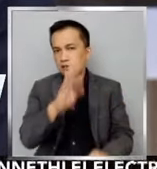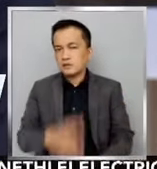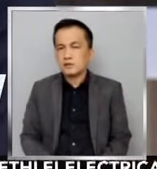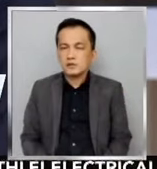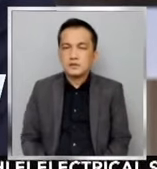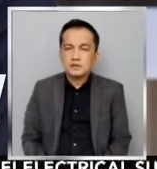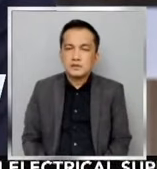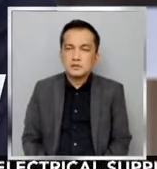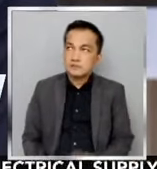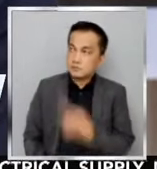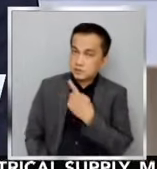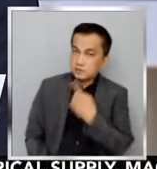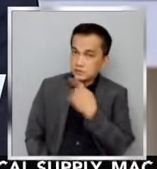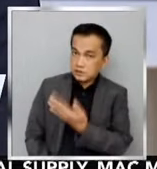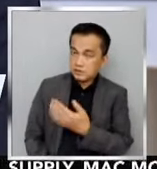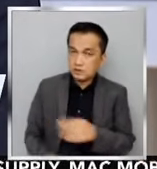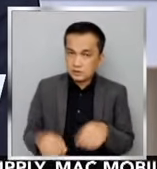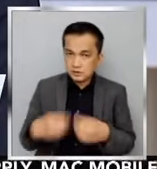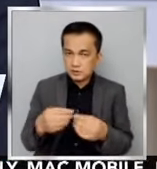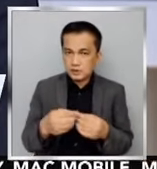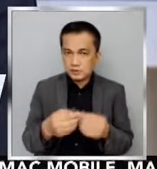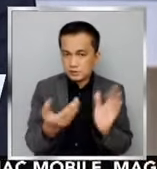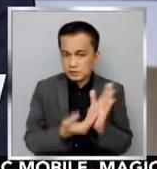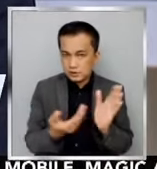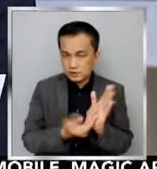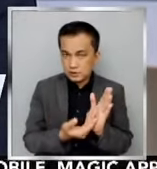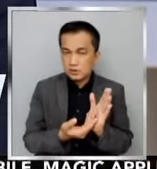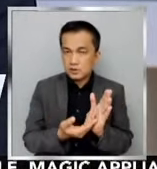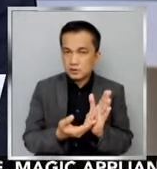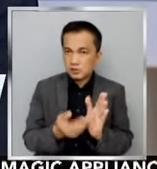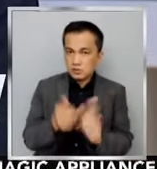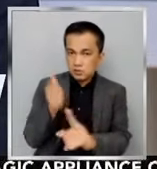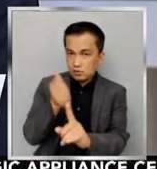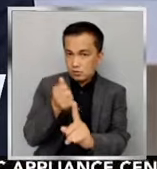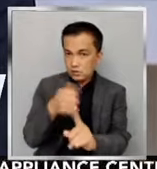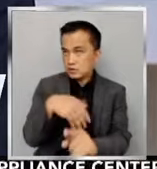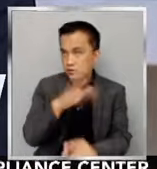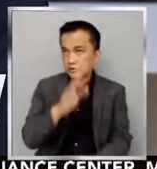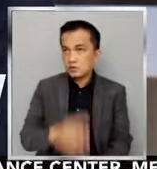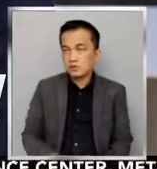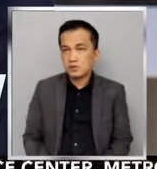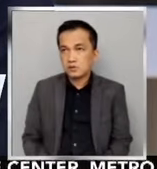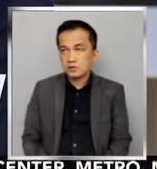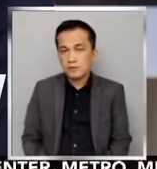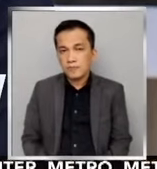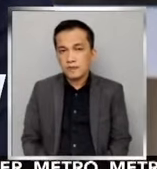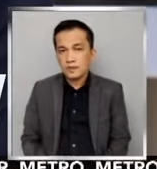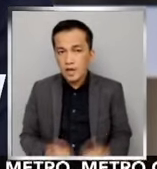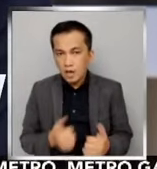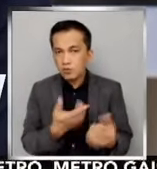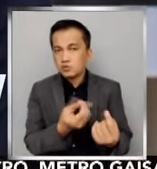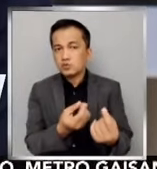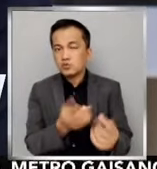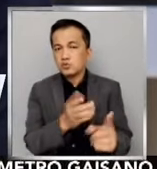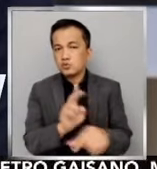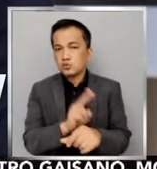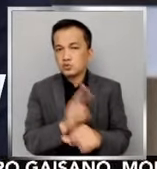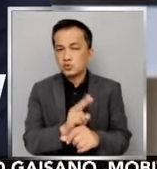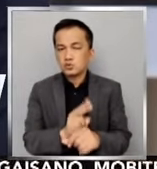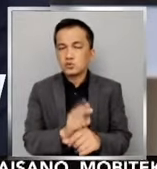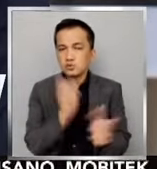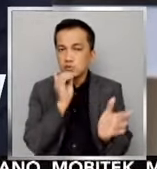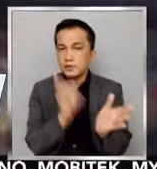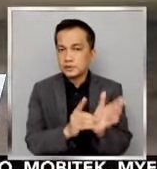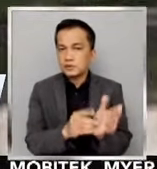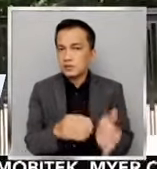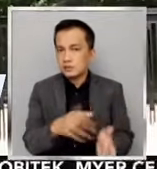submit facts and evidences, and it's always up to them as to how are they going to utilize those documents and the proof that